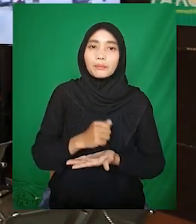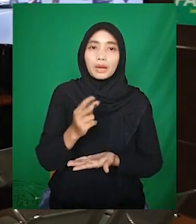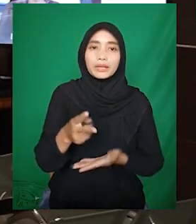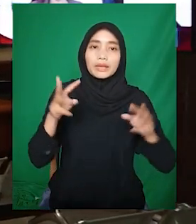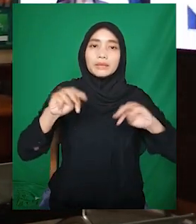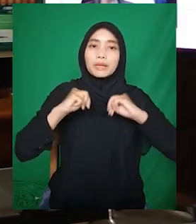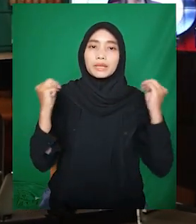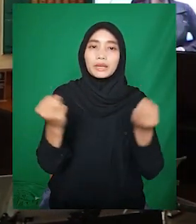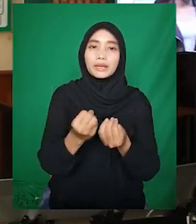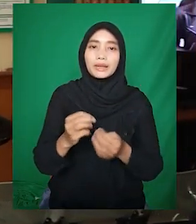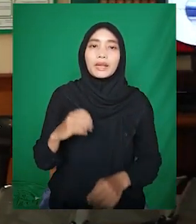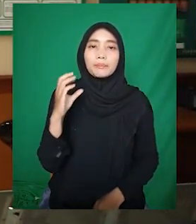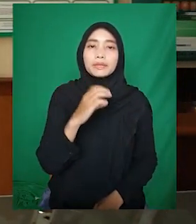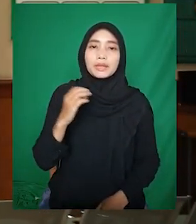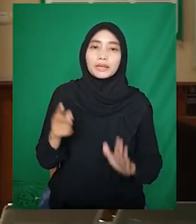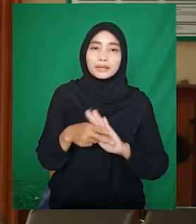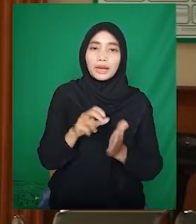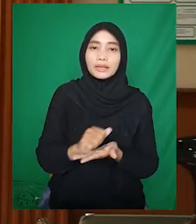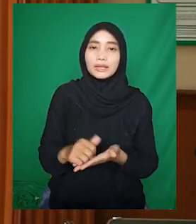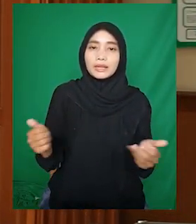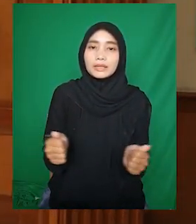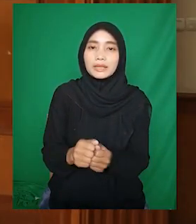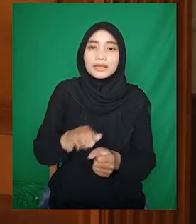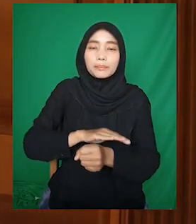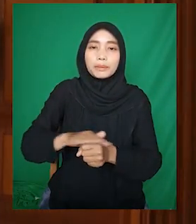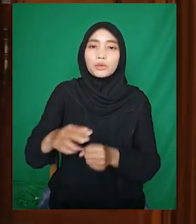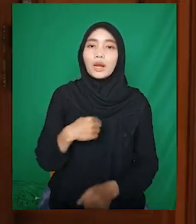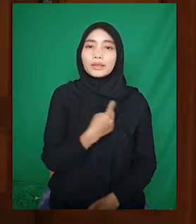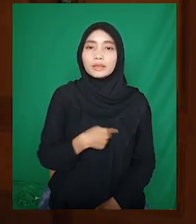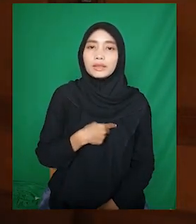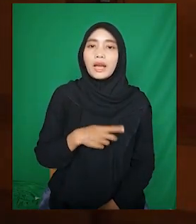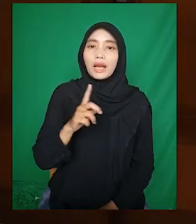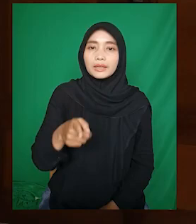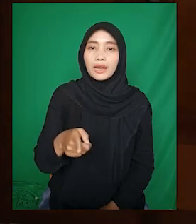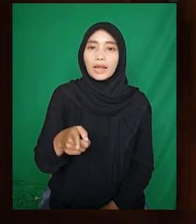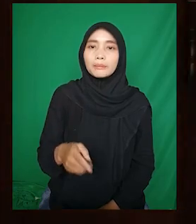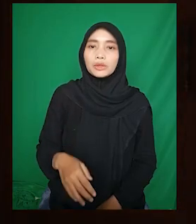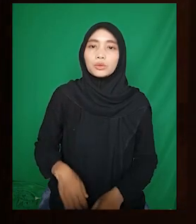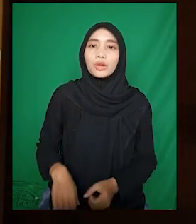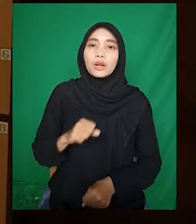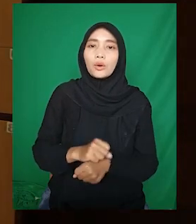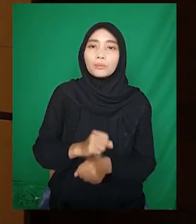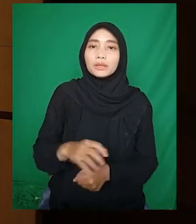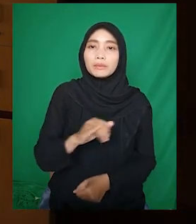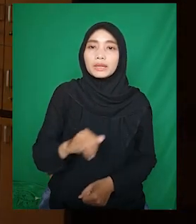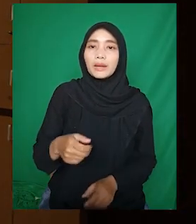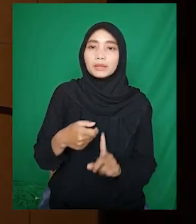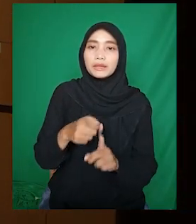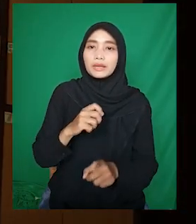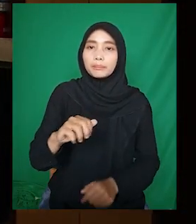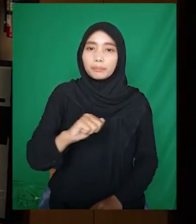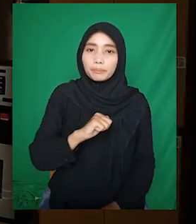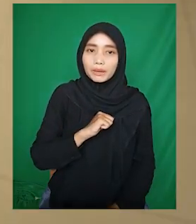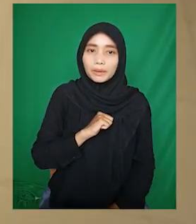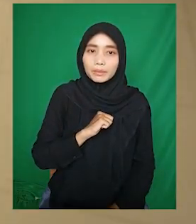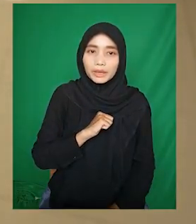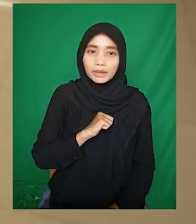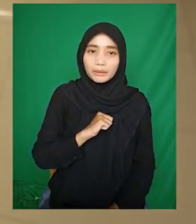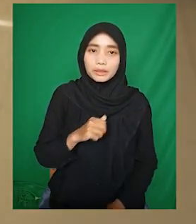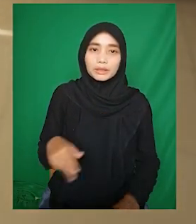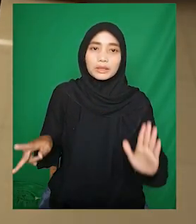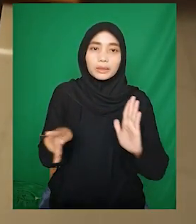Melayani masyarakat pencari keadilan dengan sepenuh hati adalah bentuk komitmen dari pengabdian kami kepada negeri